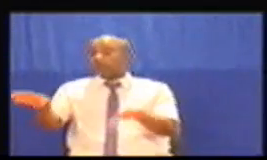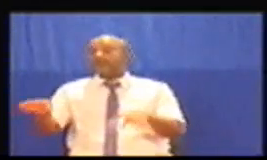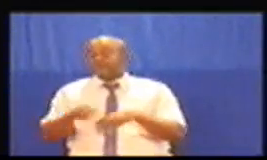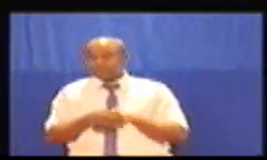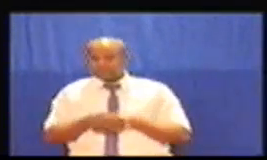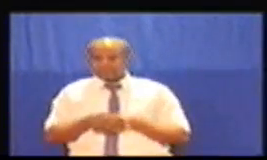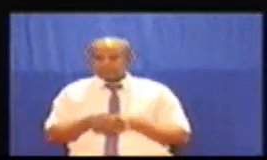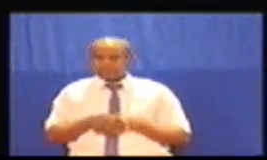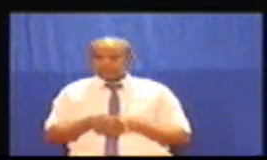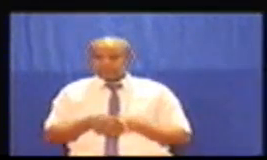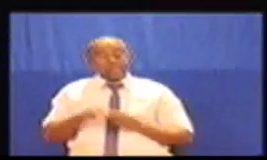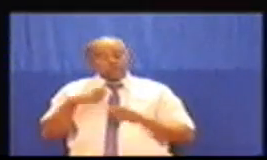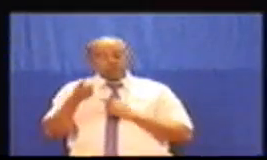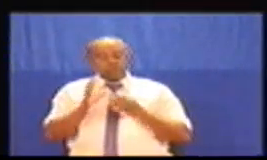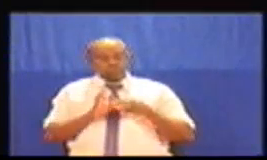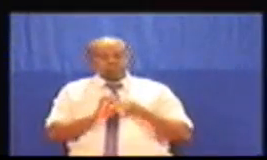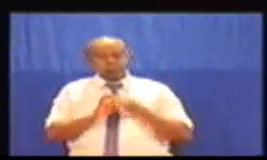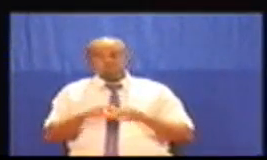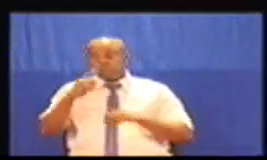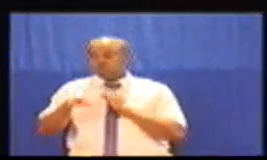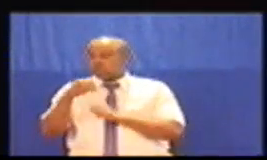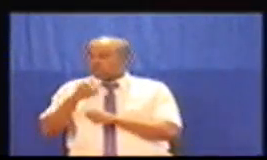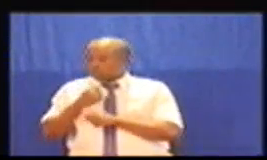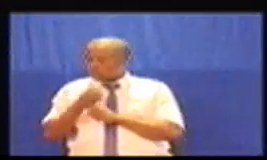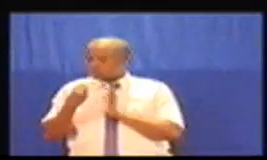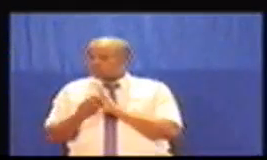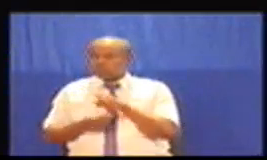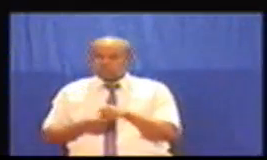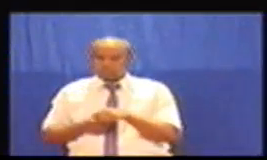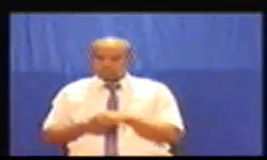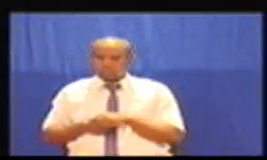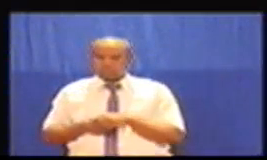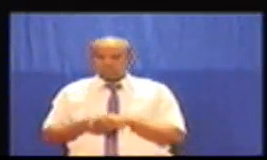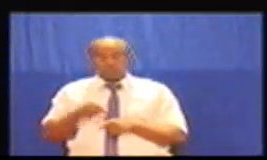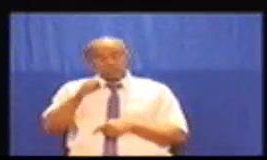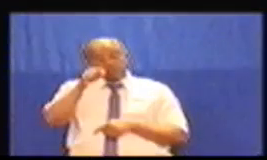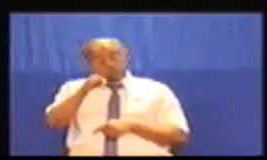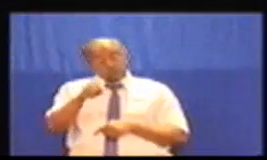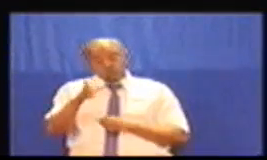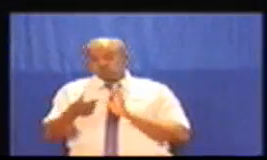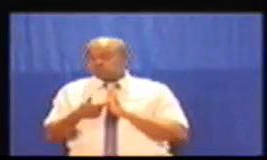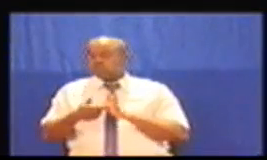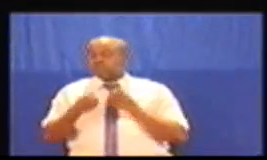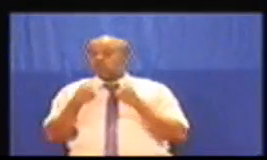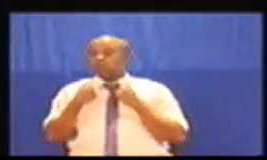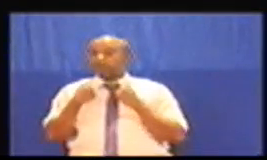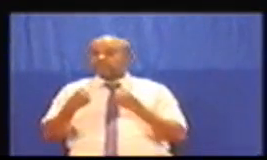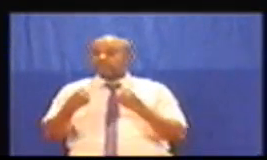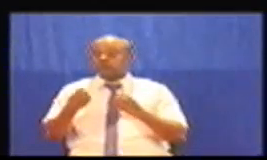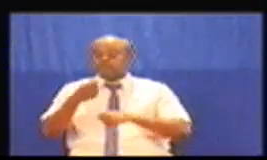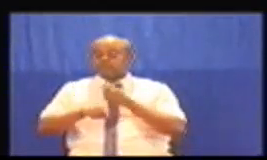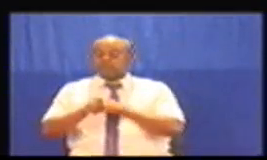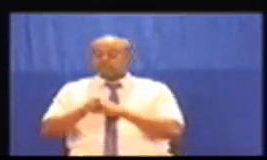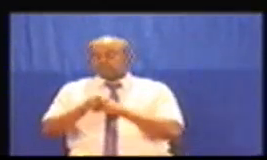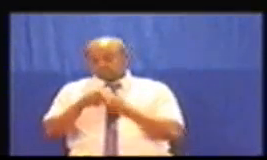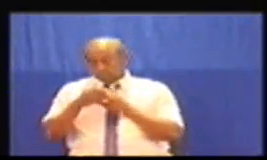Tuendelee kushirikiana, tuendelee kufanya kazi pamoja. Huo ndo uzalendo kwa nchi yetu, kwamba na sisi kipande